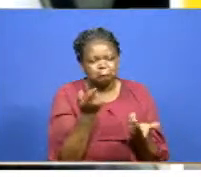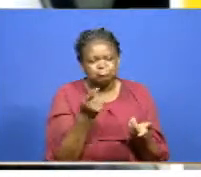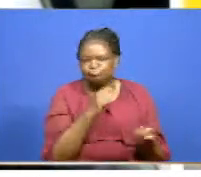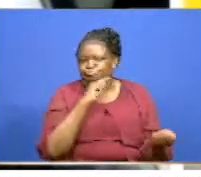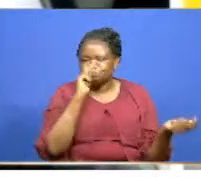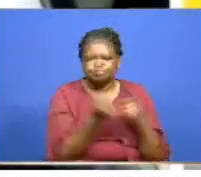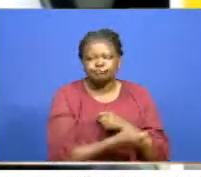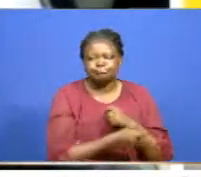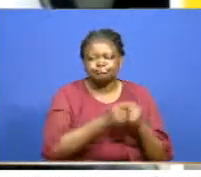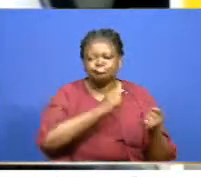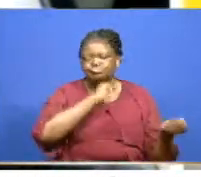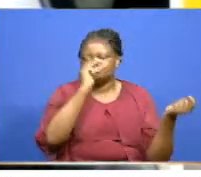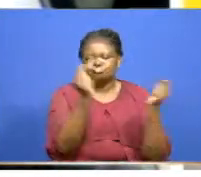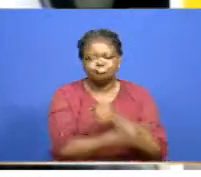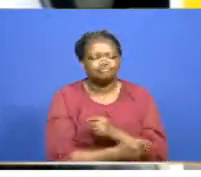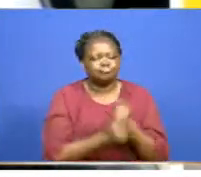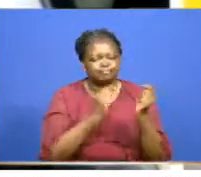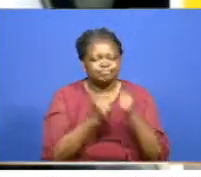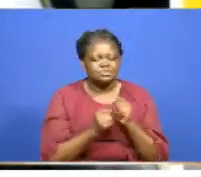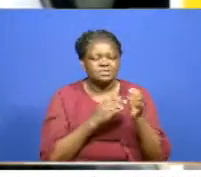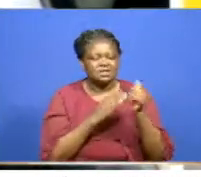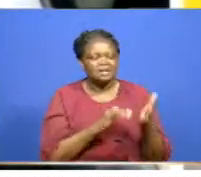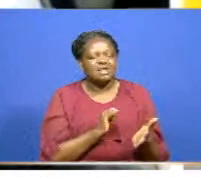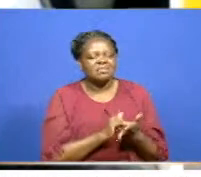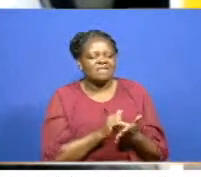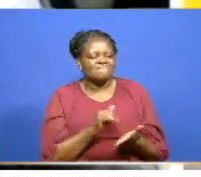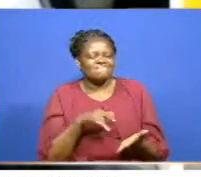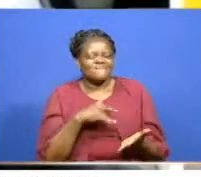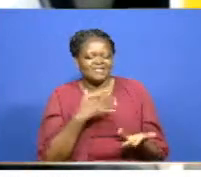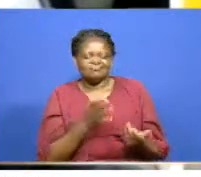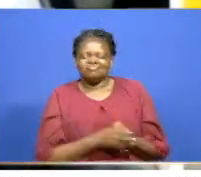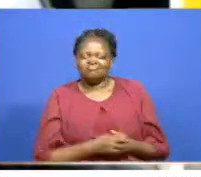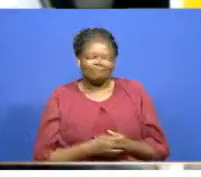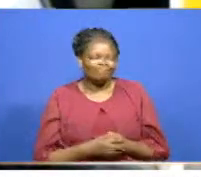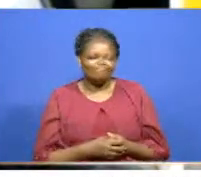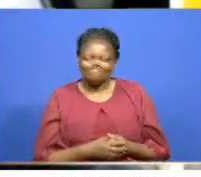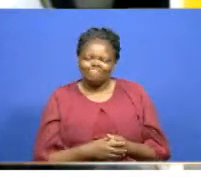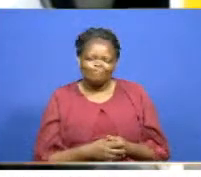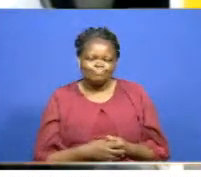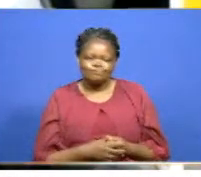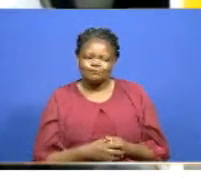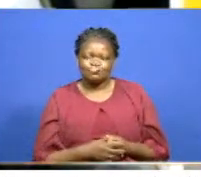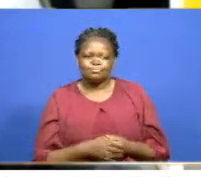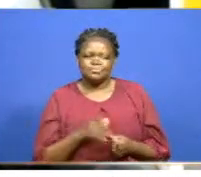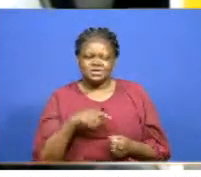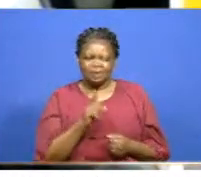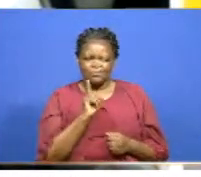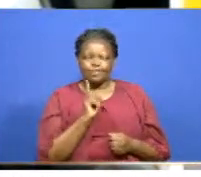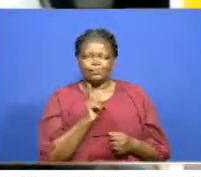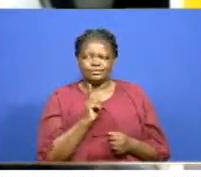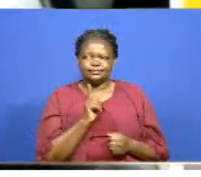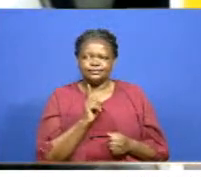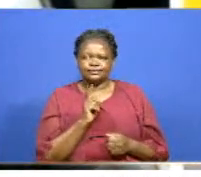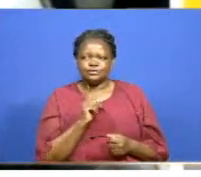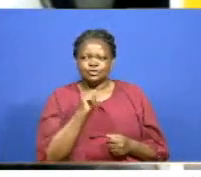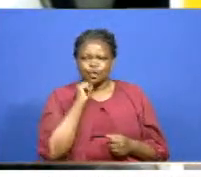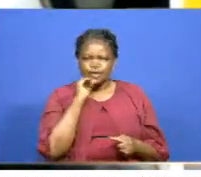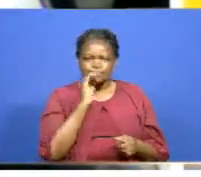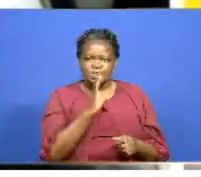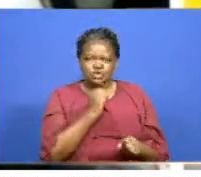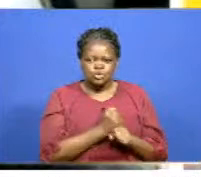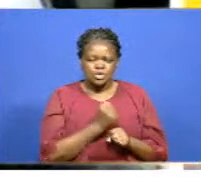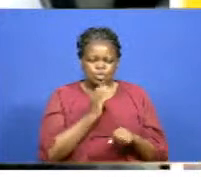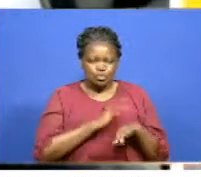wale viongozi ambao wanaonekana kana kwamba ambao viongozi wa Jubilee wanasema ya kwamba wamekuwa wakitekeleza yale ambayo hayastahili